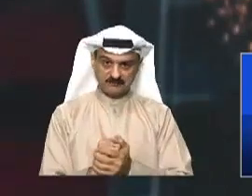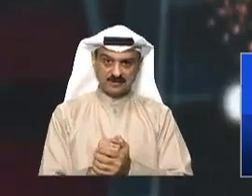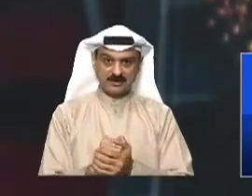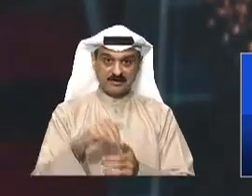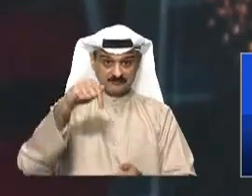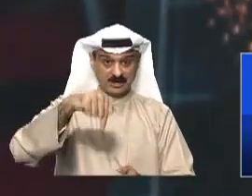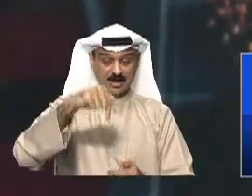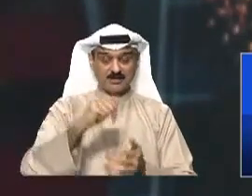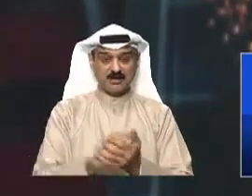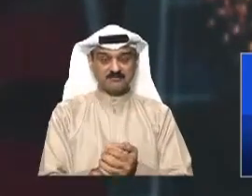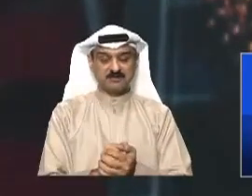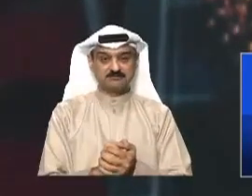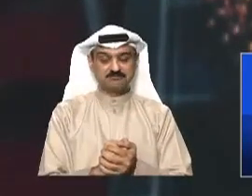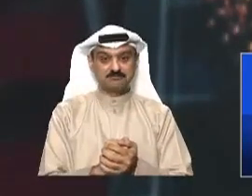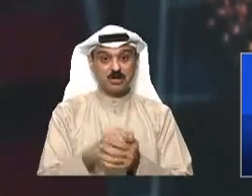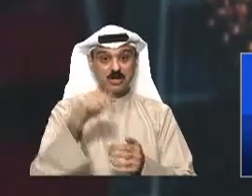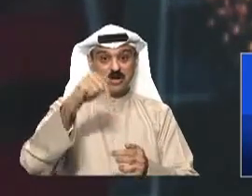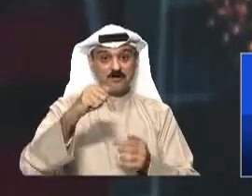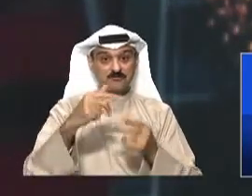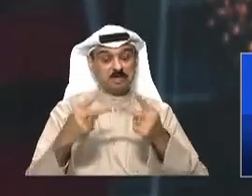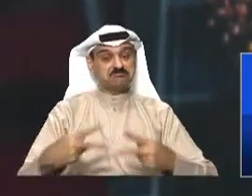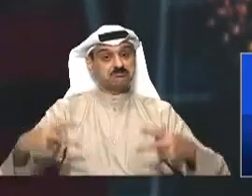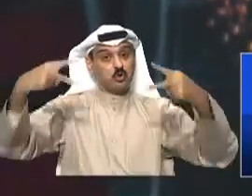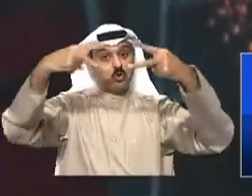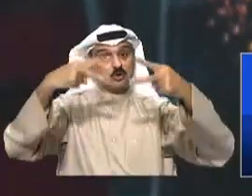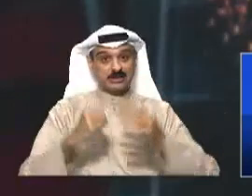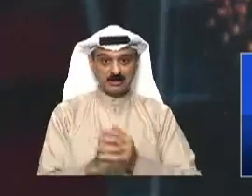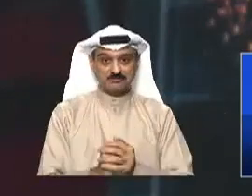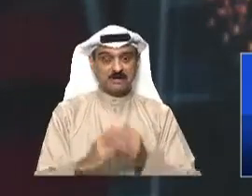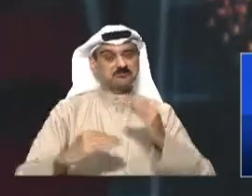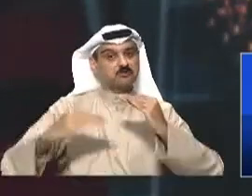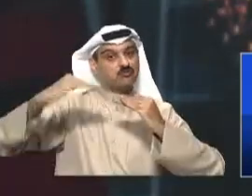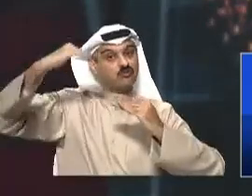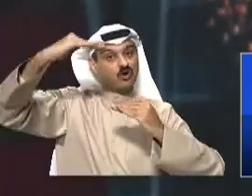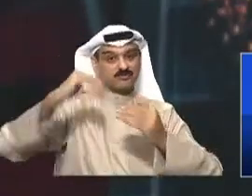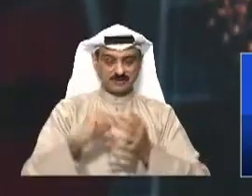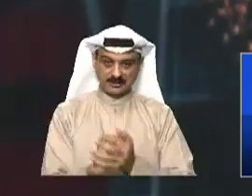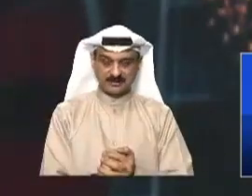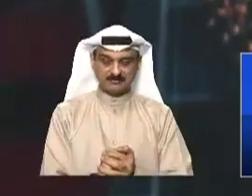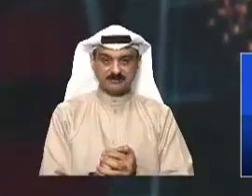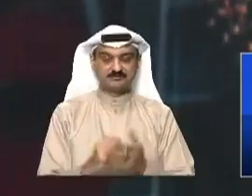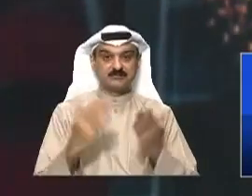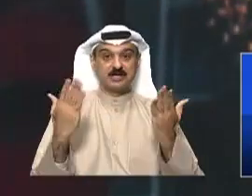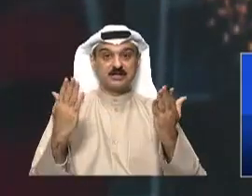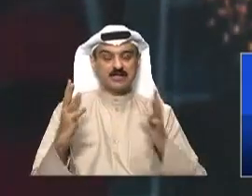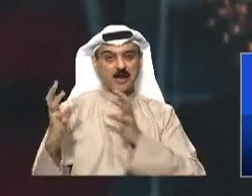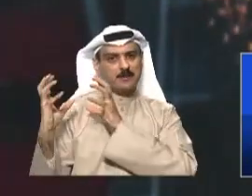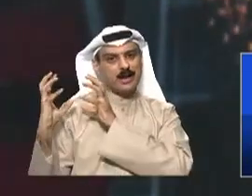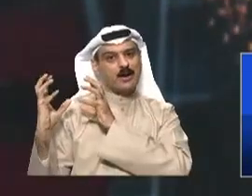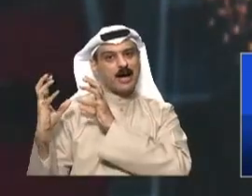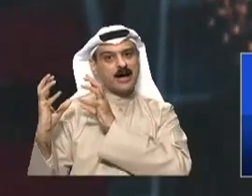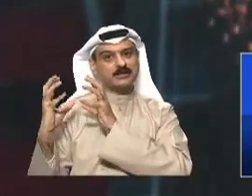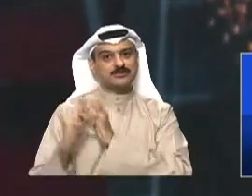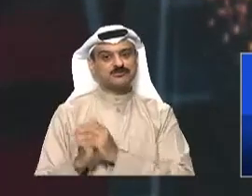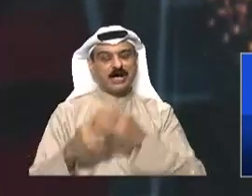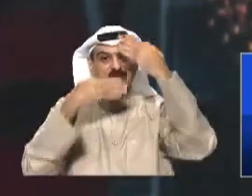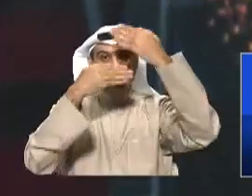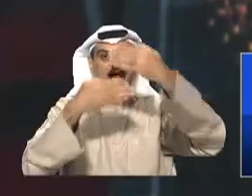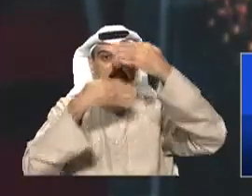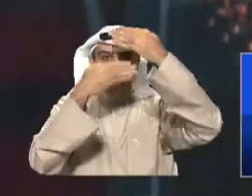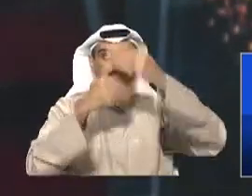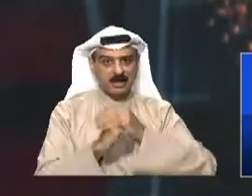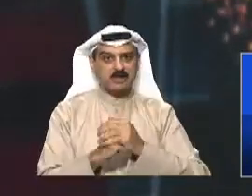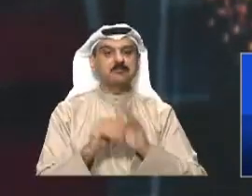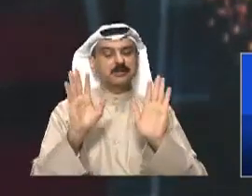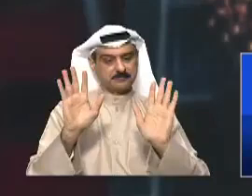وبالتالي وصلوا إلى منتخباتهم إلى مراحل أبعد. الحقيقة الحارس المرمى المغربي ياسين بونو